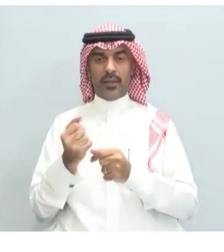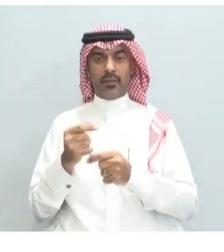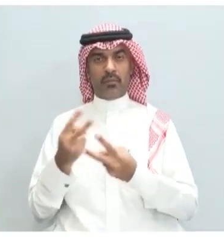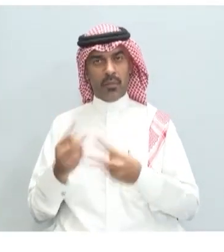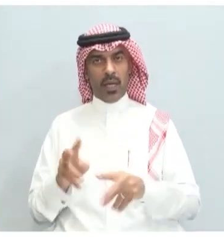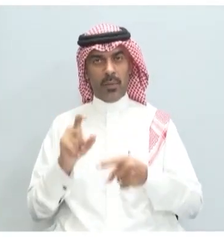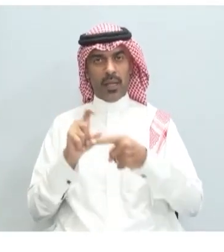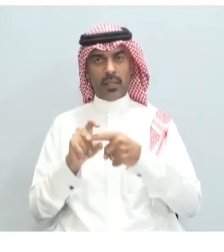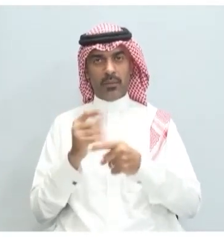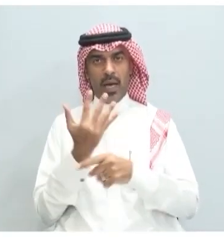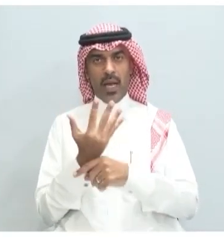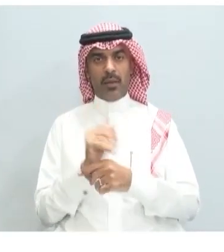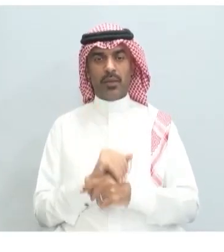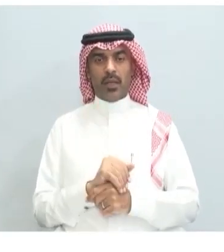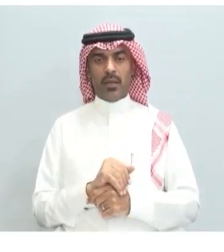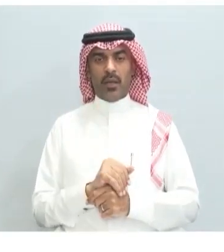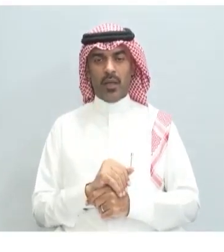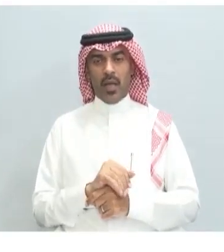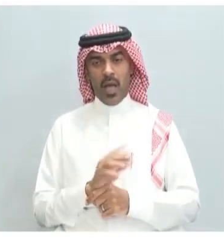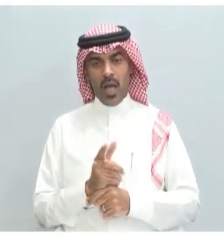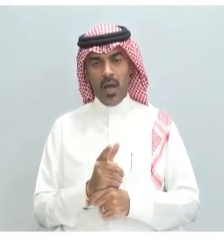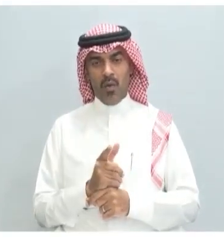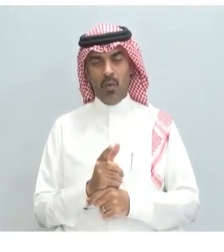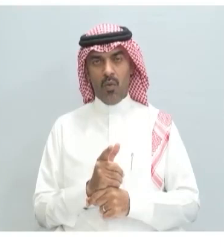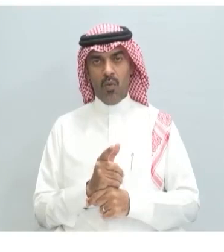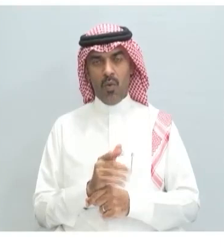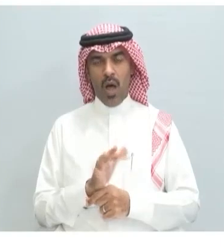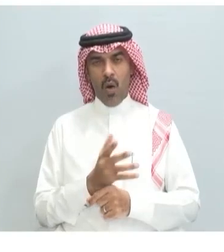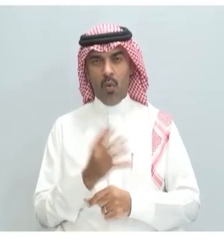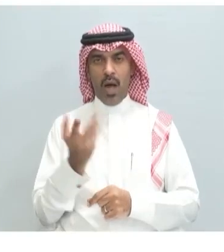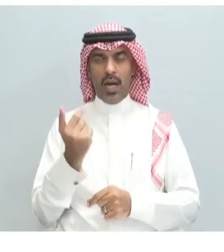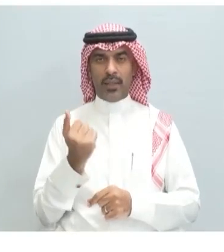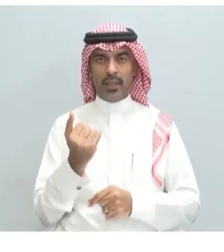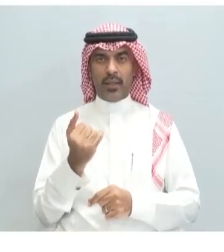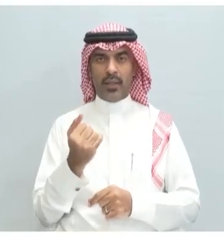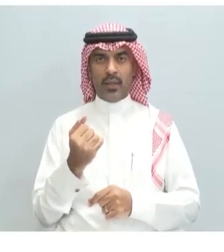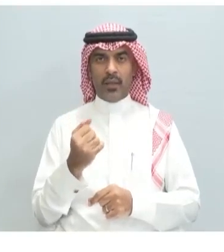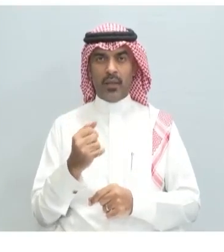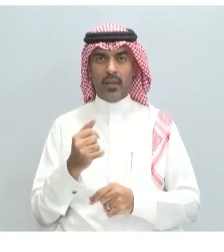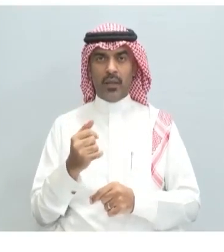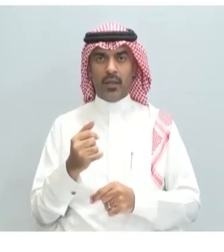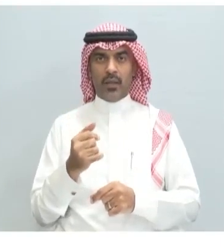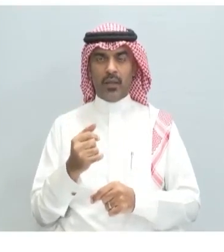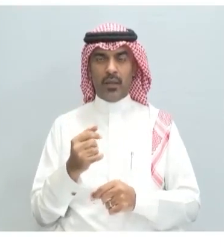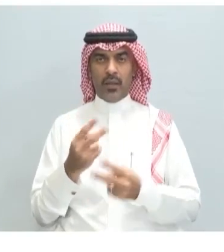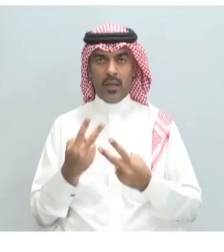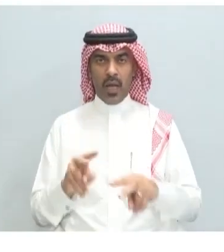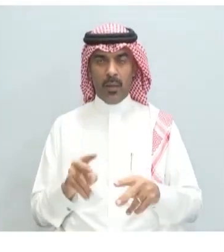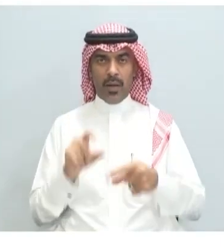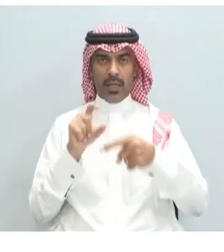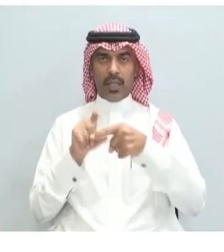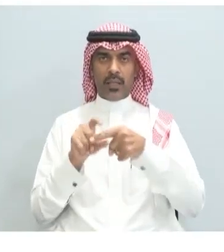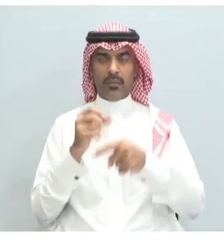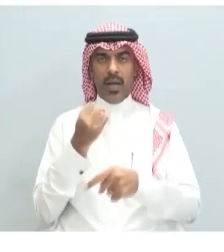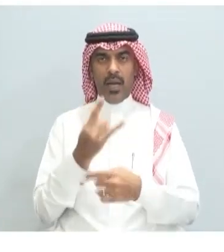القسمه اذا عندي عدد يقبل القسمه على خ او عدد يقبل القسمه على 10 هل